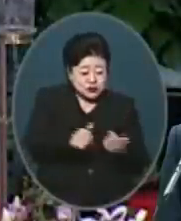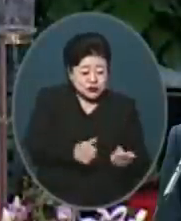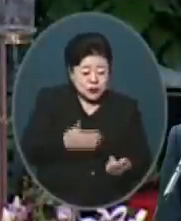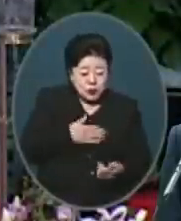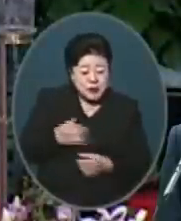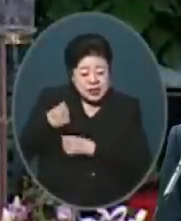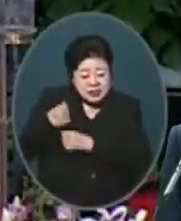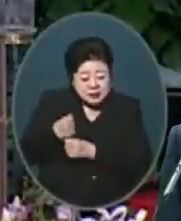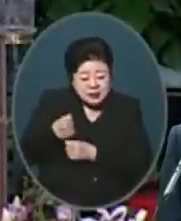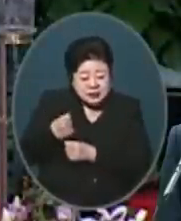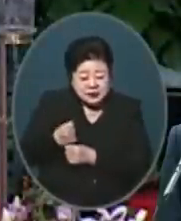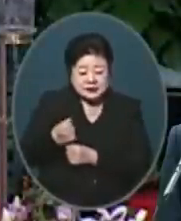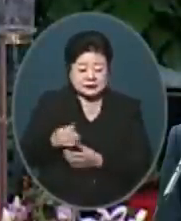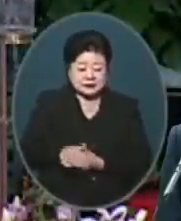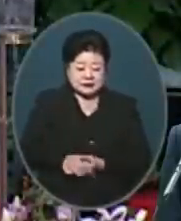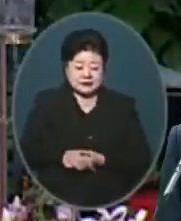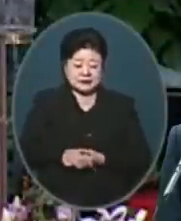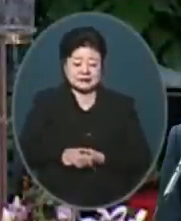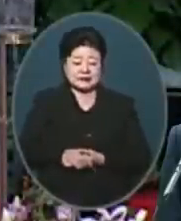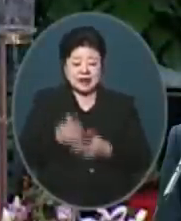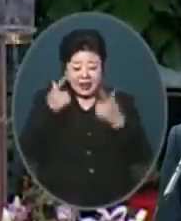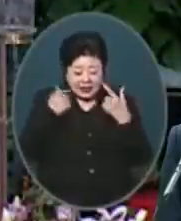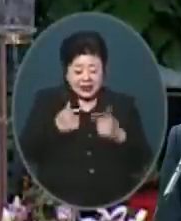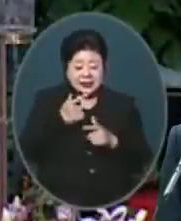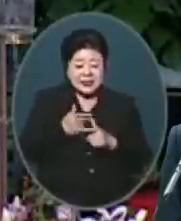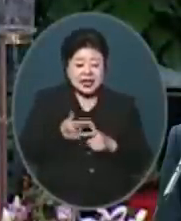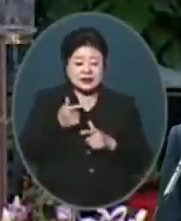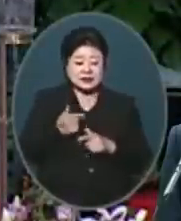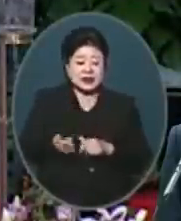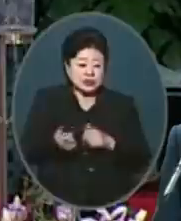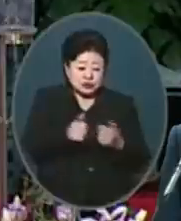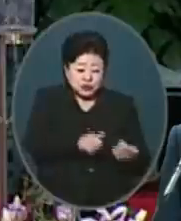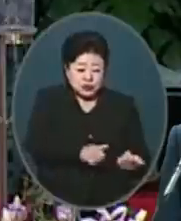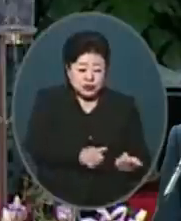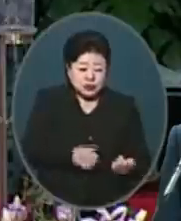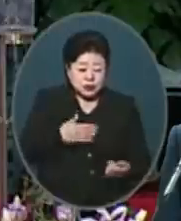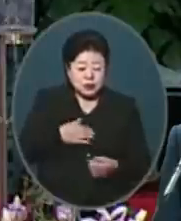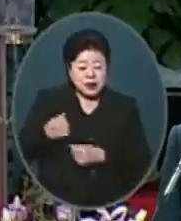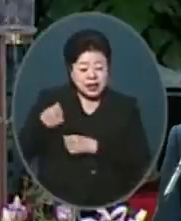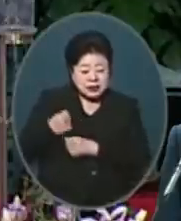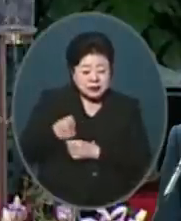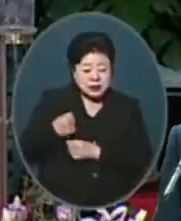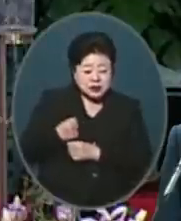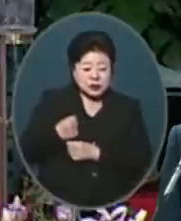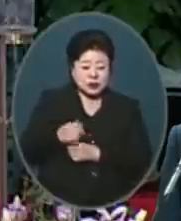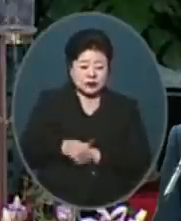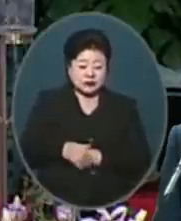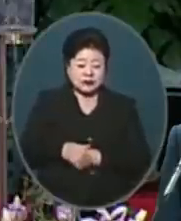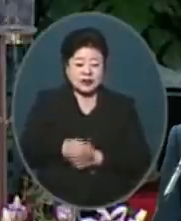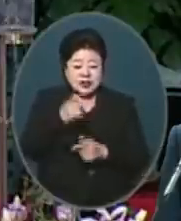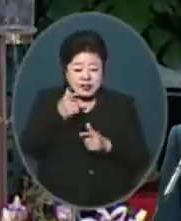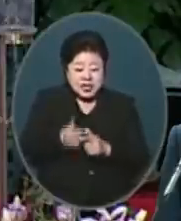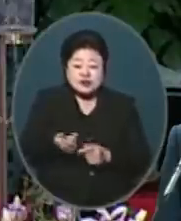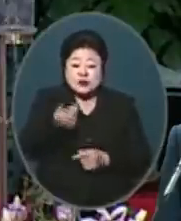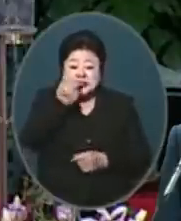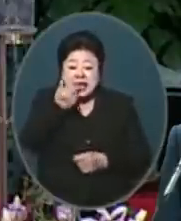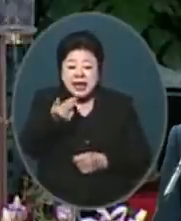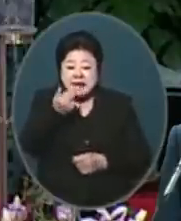몸에 짊어지면 항상 예수 죽인 것을 몸에 짊어지면 예수의 생명이 되는 우리